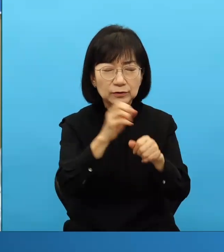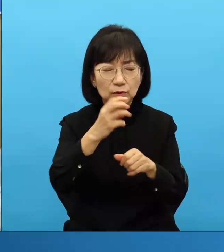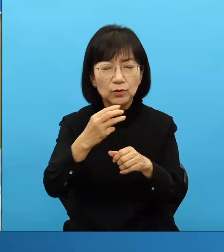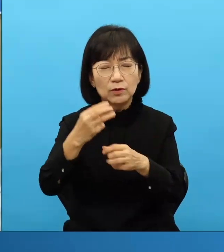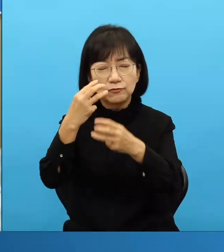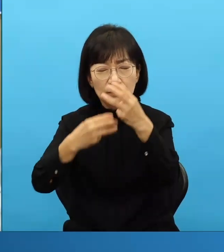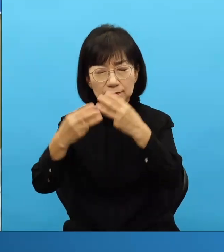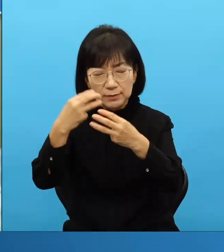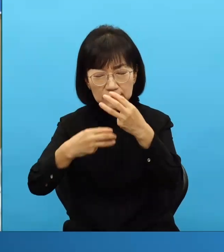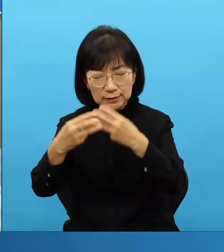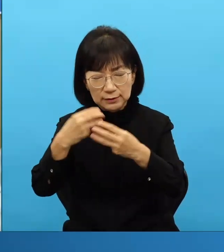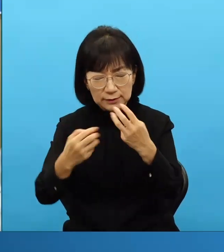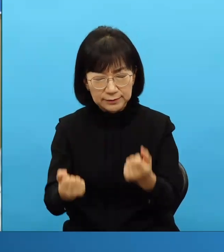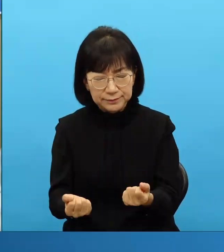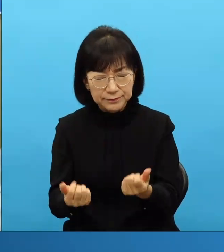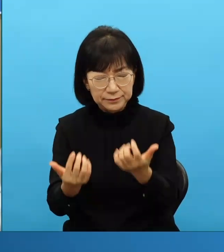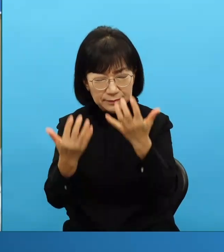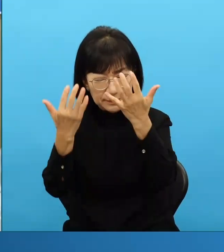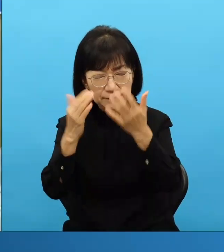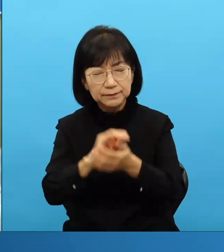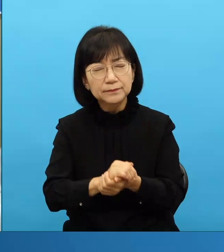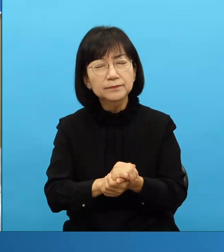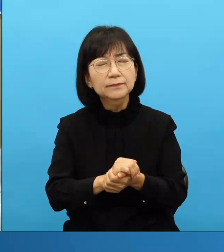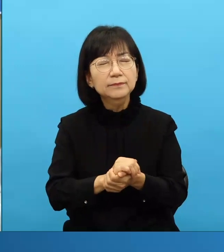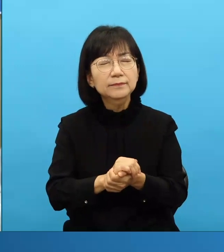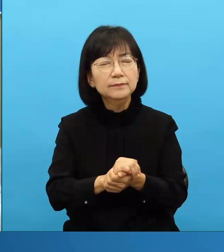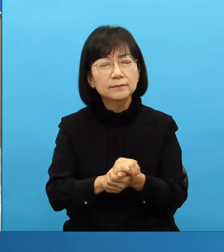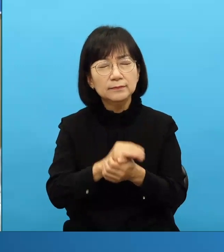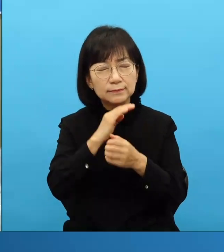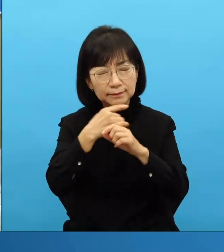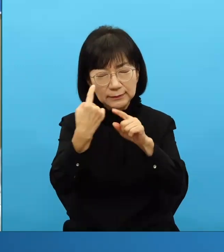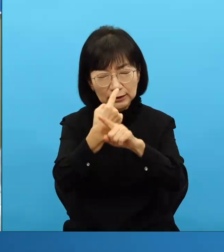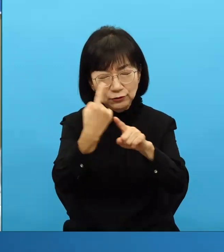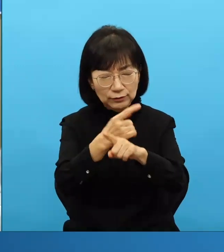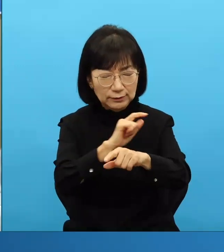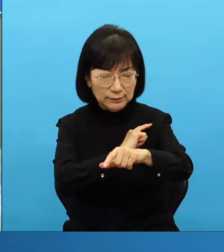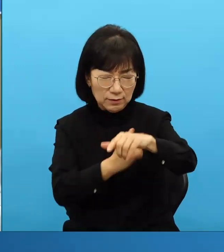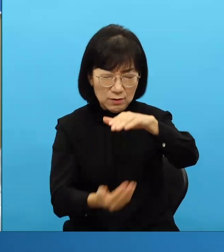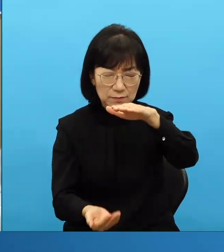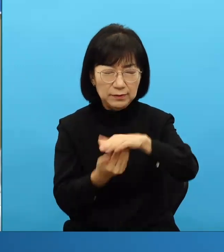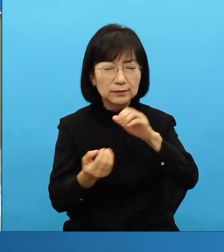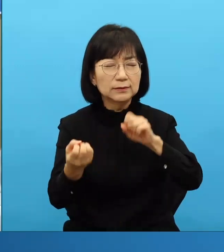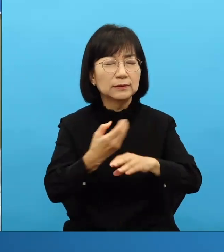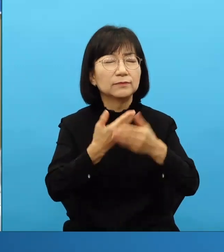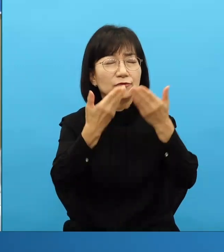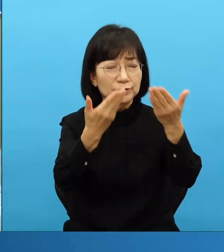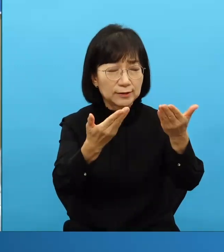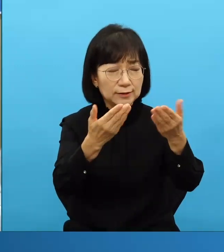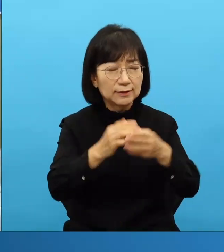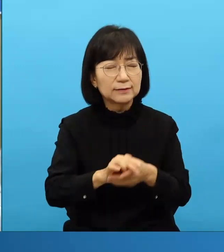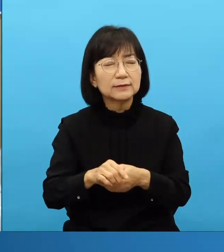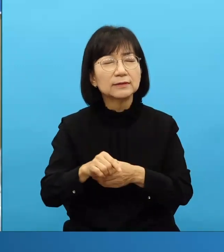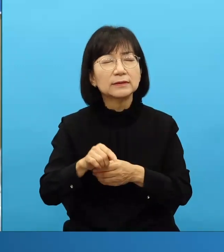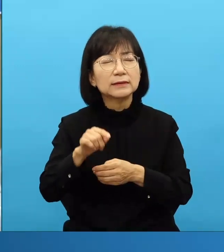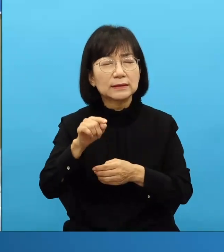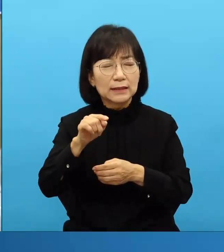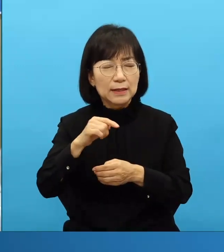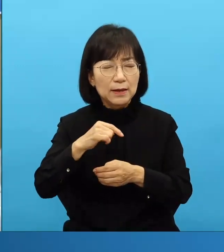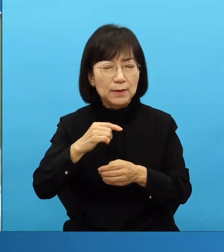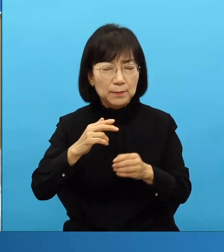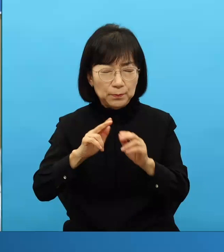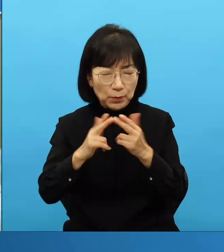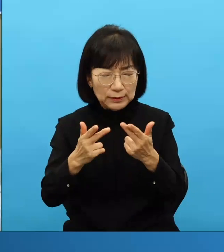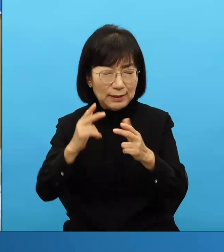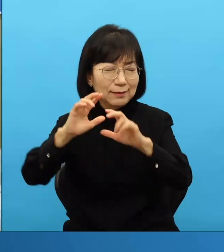나라, 그 민족을 살리는 재창조의 역사를 보게 하옵소서. And although the countries and the languages and cultures that we all